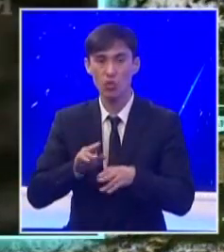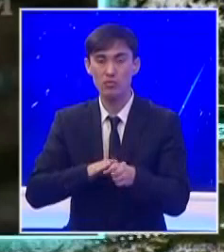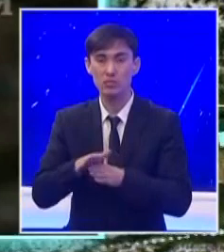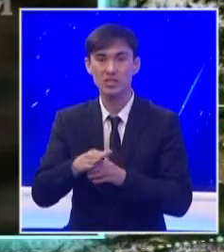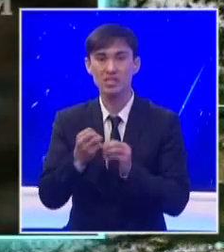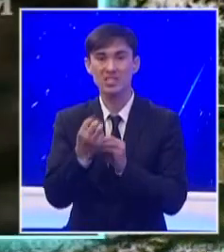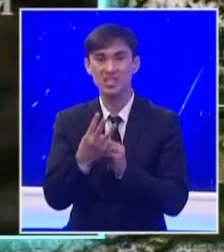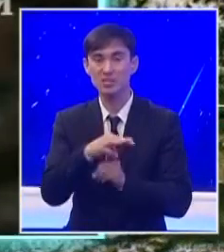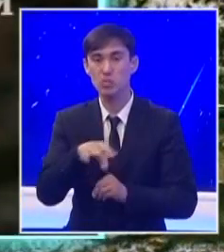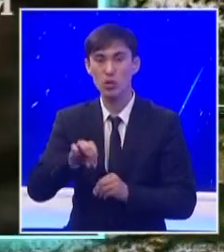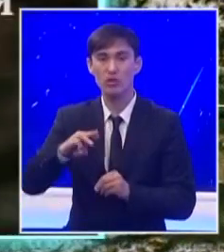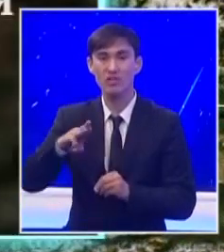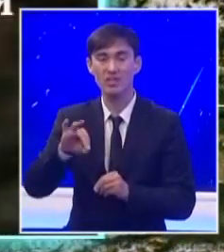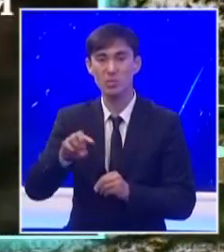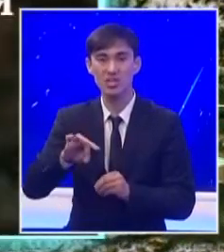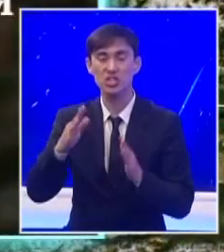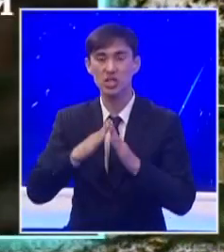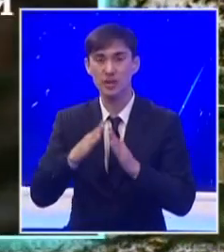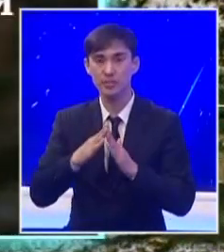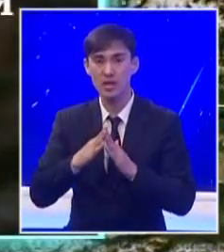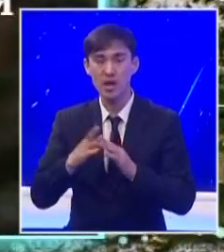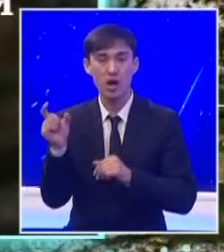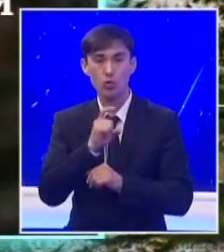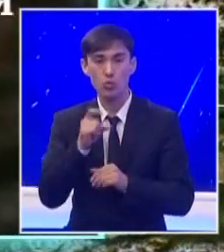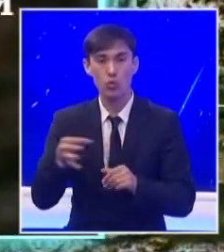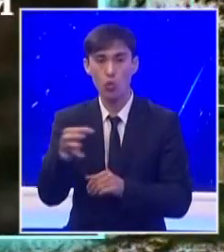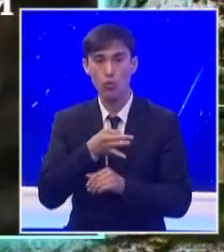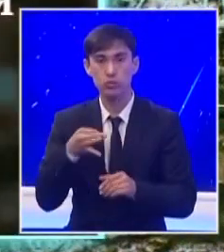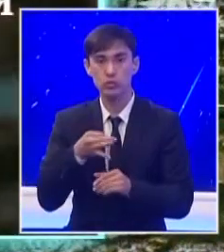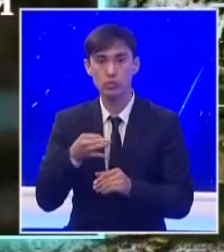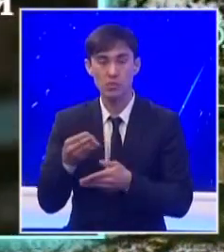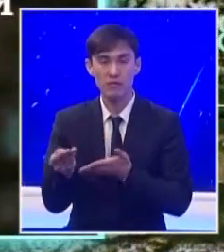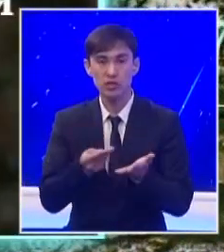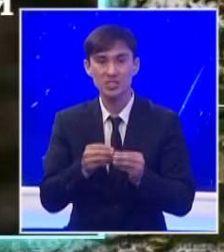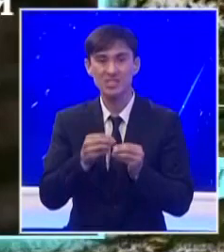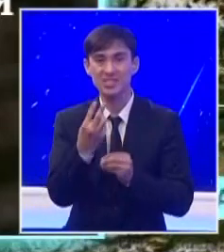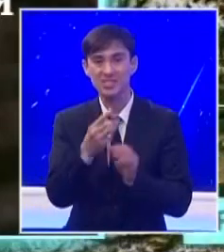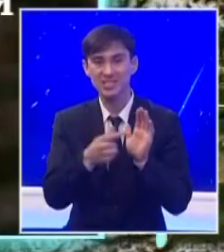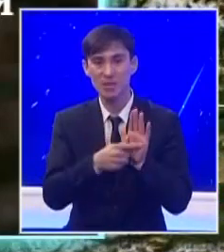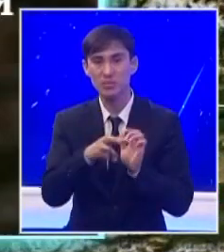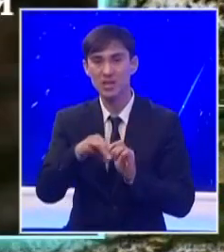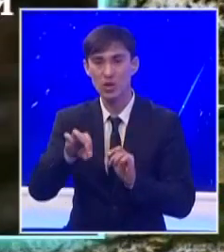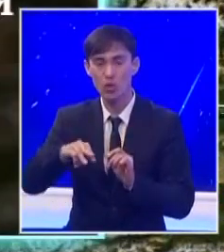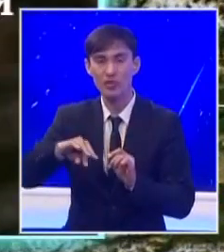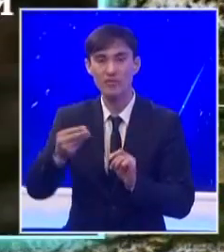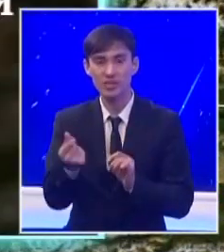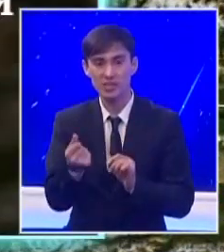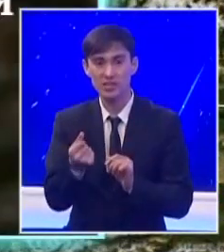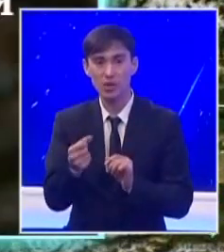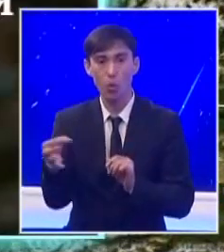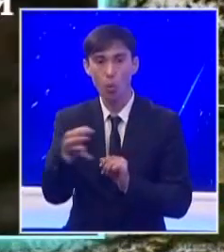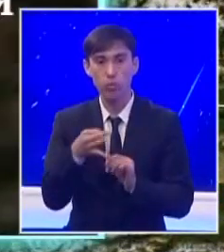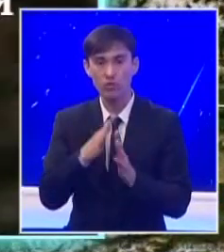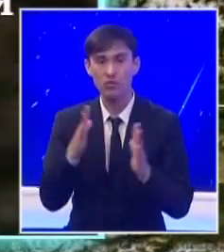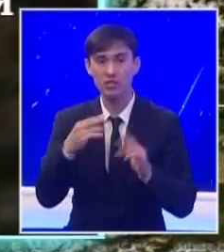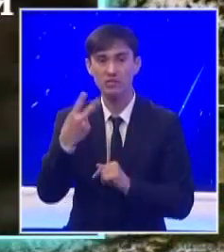свыше 13 миллионов квадратных метров жилья. В экономику области привлечено более 7 триллионов тенге инвестиций. Бюджет области